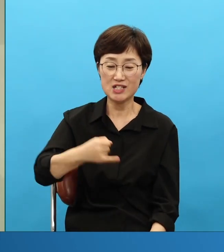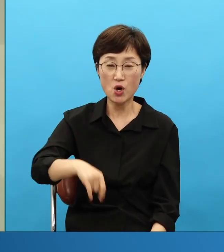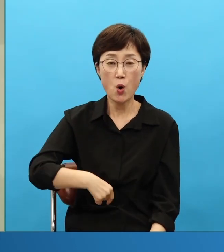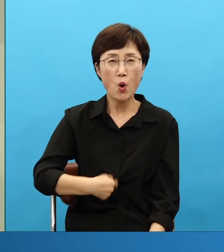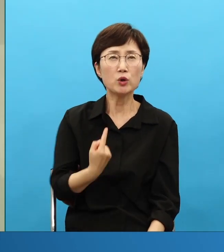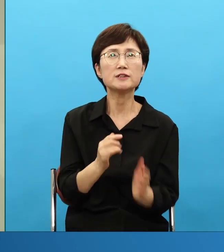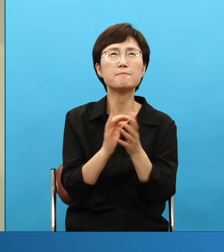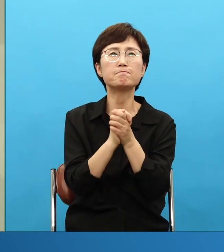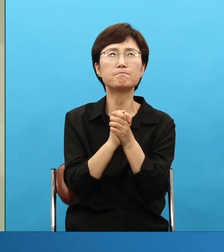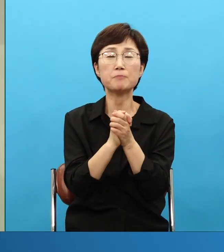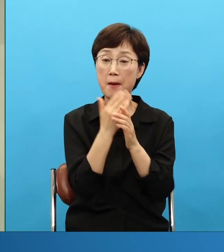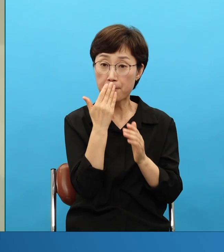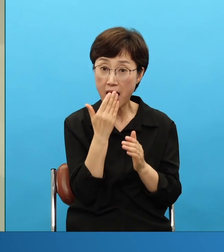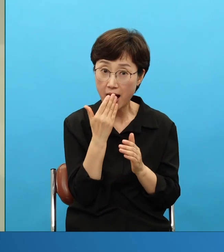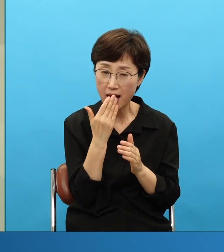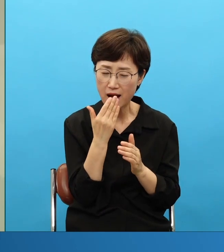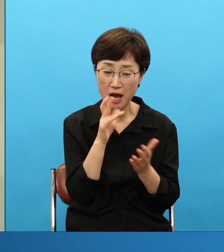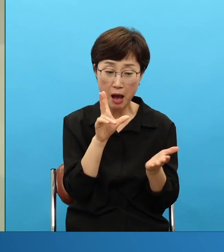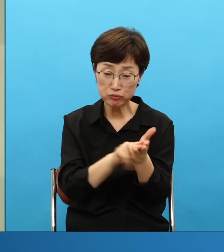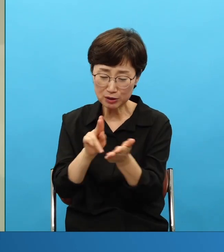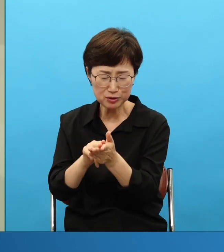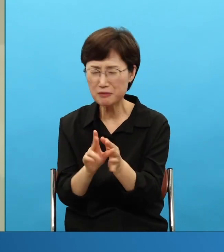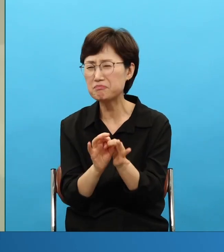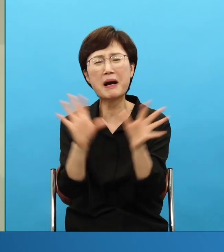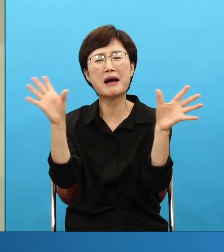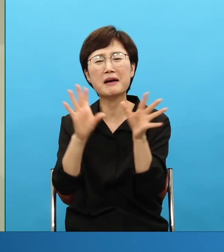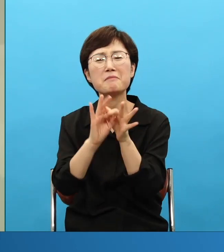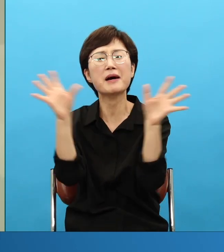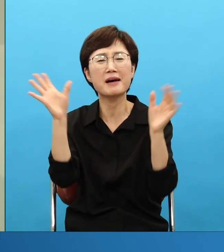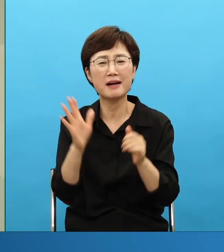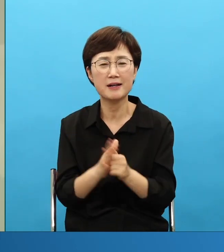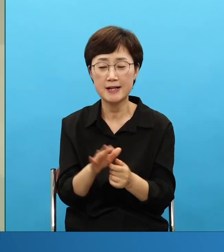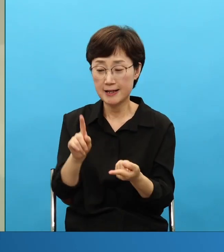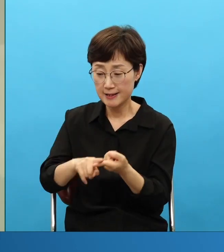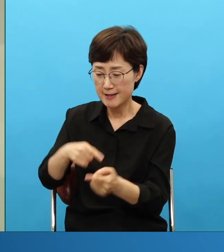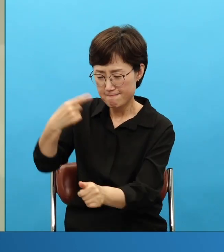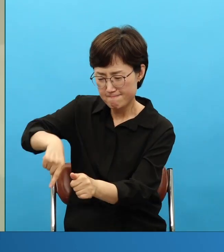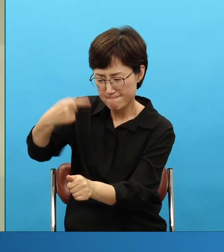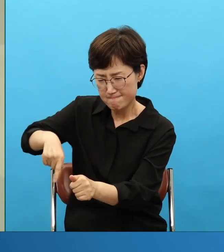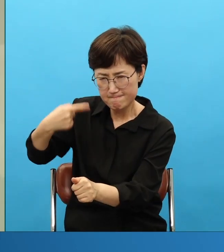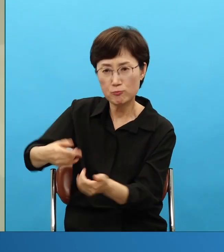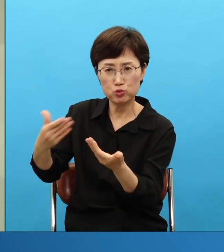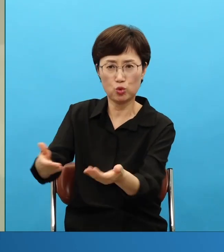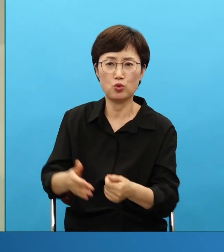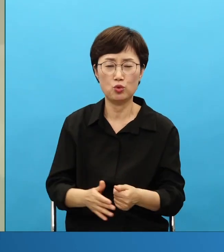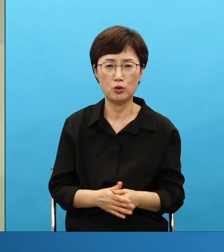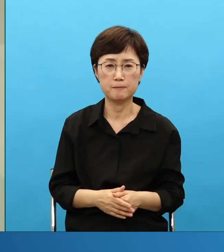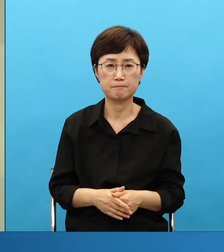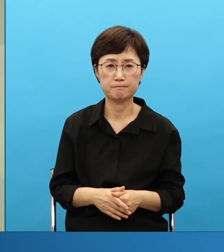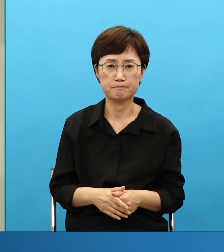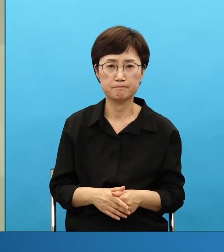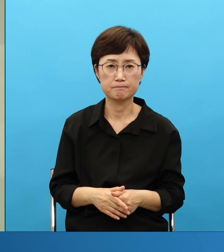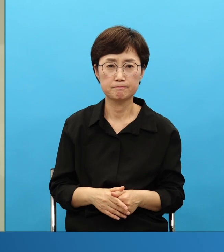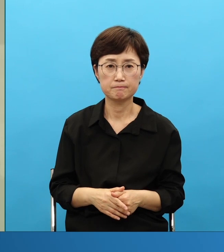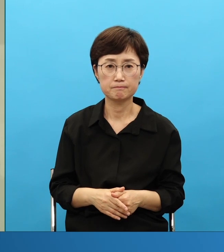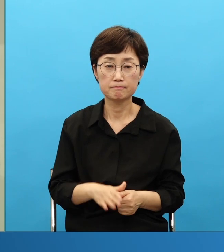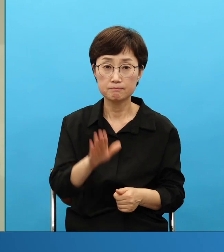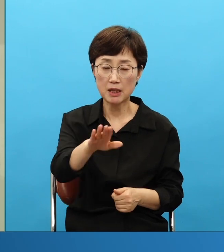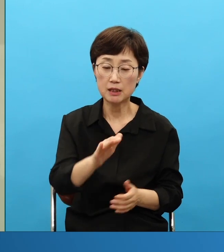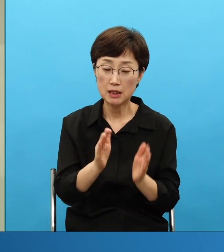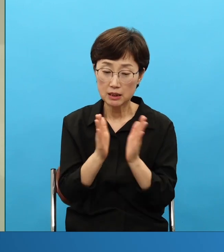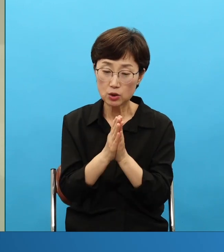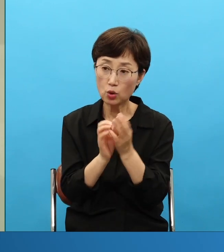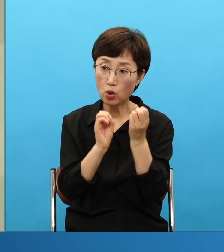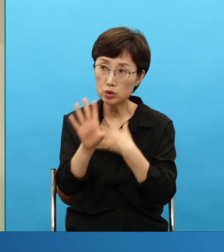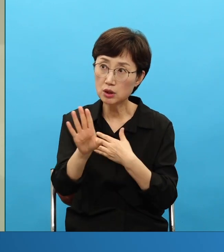If your posterity knows how to pray, it doesn't matter what they face. 그걸 가르친 거예요. That's what he taught. 그리고 또 뭡니까? And what else? 진짜 응답이 뭔가를 가르쳐야